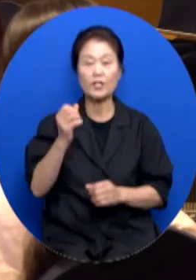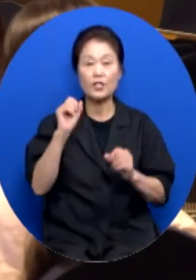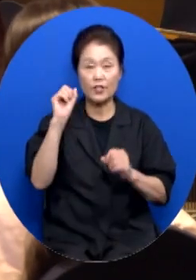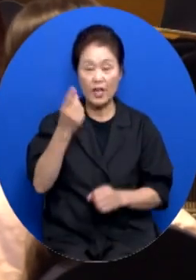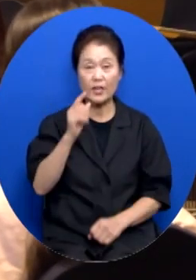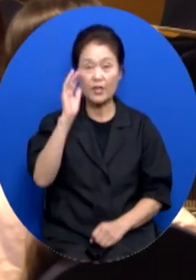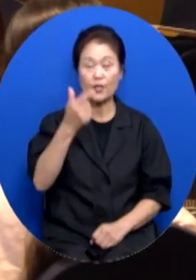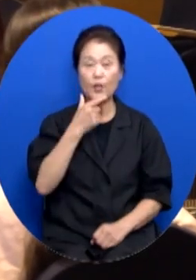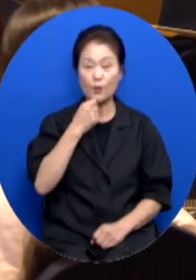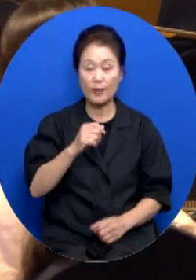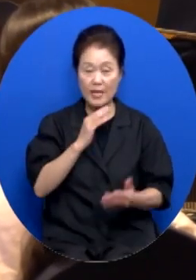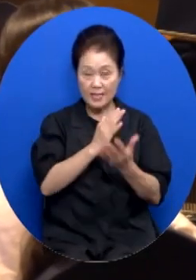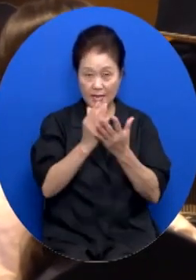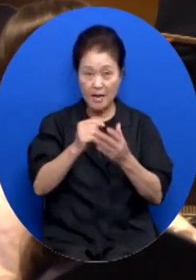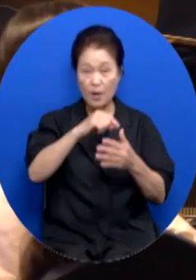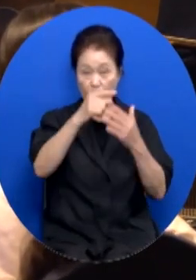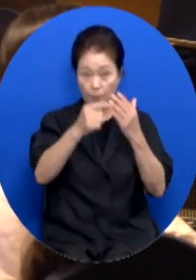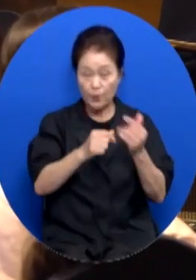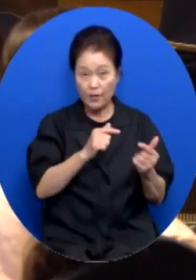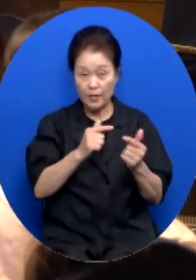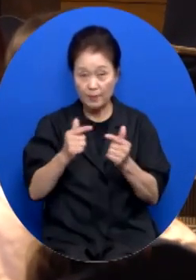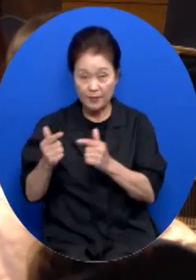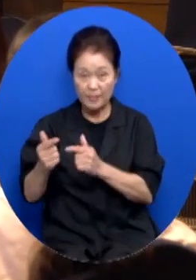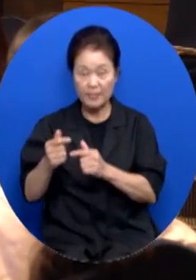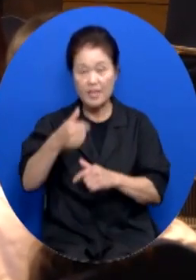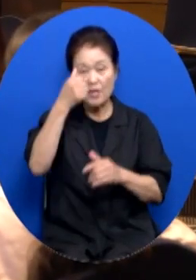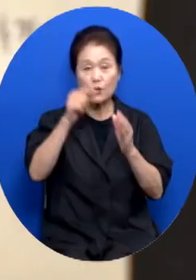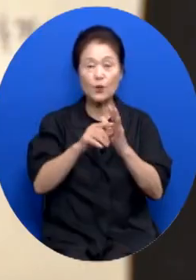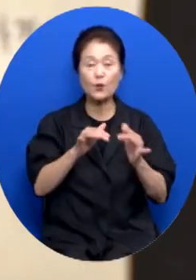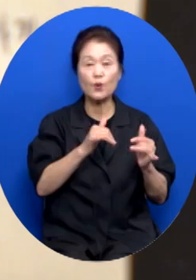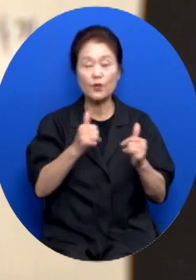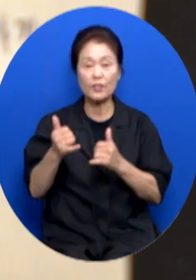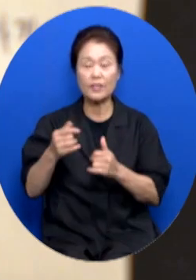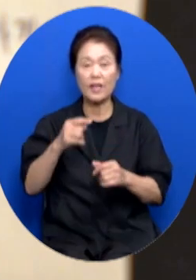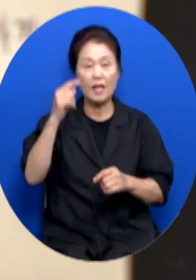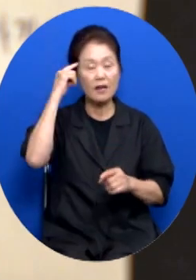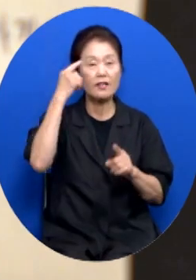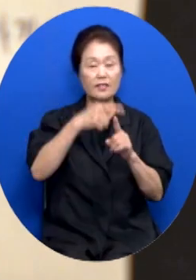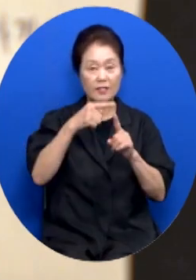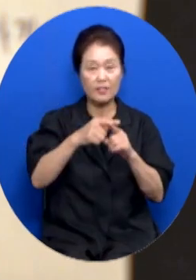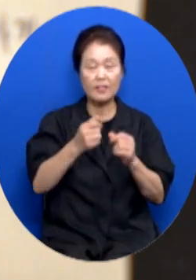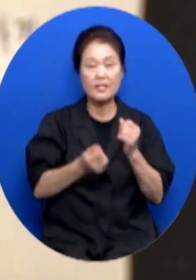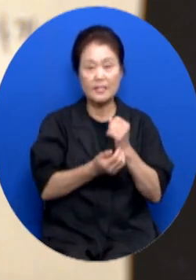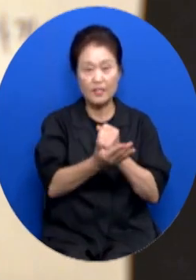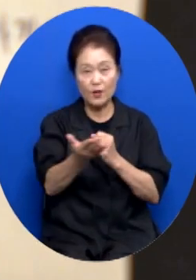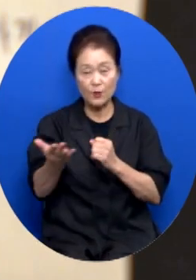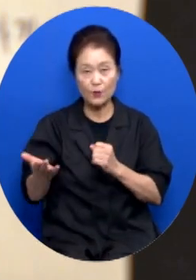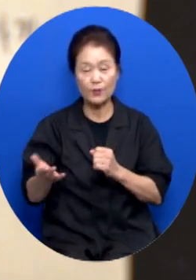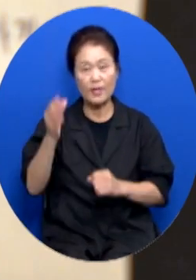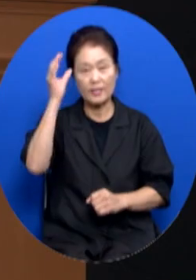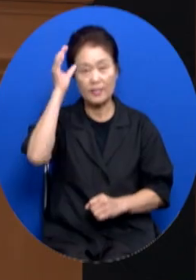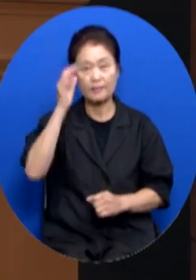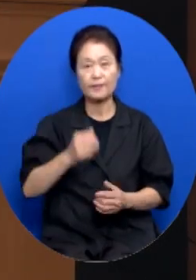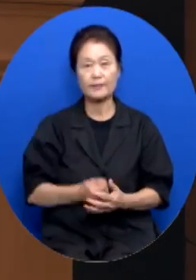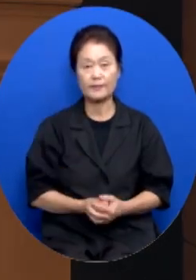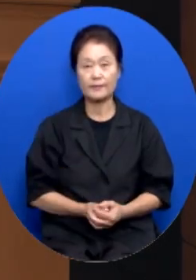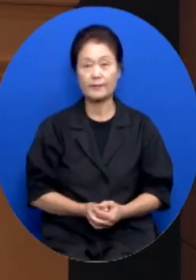대 다양한 활과 프로그램이 멘티들의 삶에 긍정 향을 미치길다고 전했습니다